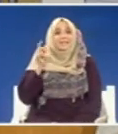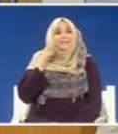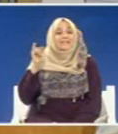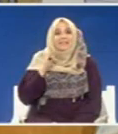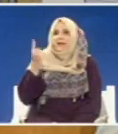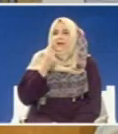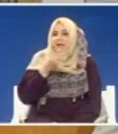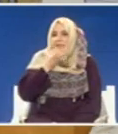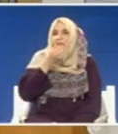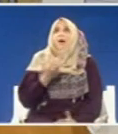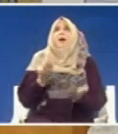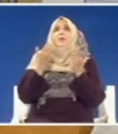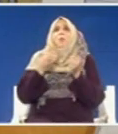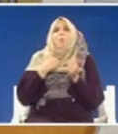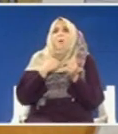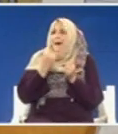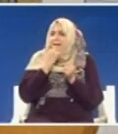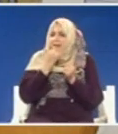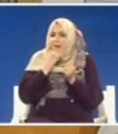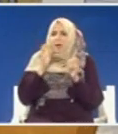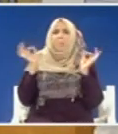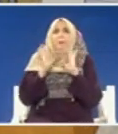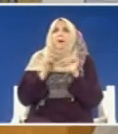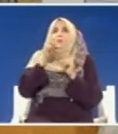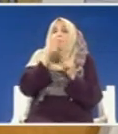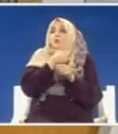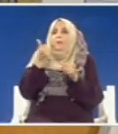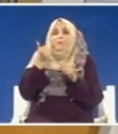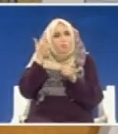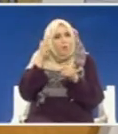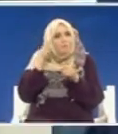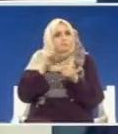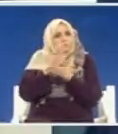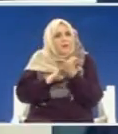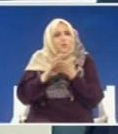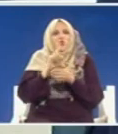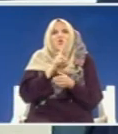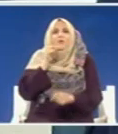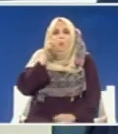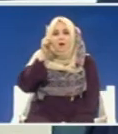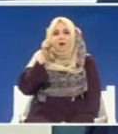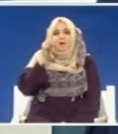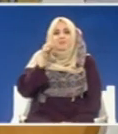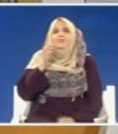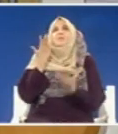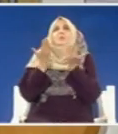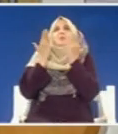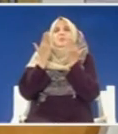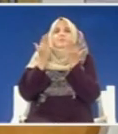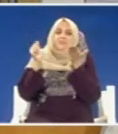العبد: يا رب إني أذنبت ذنبا وليس لي رب سواك يغفر الذنب ويأخذ به إلا أنت فاغفره لي يا